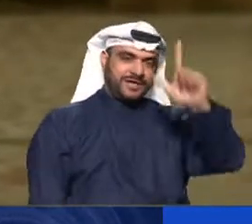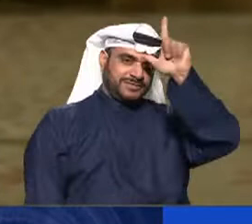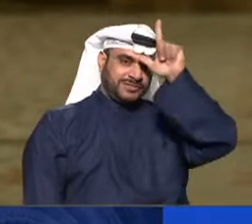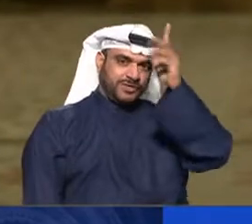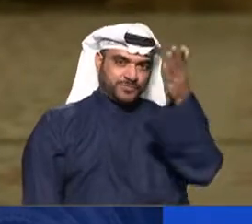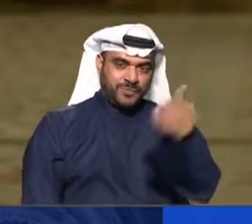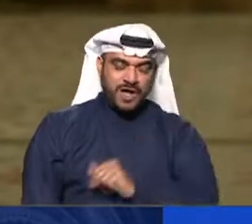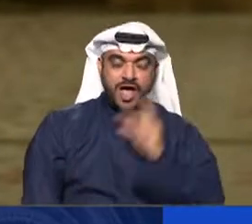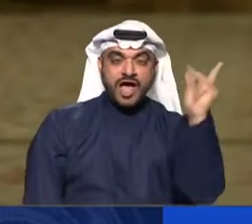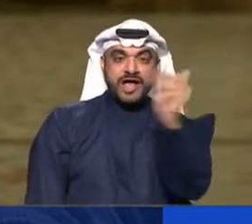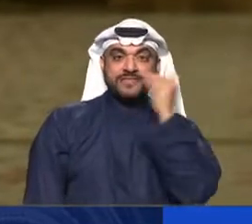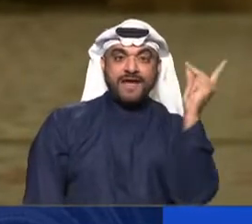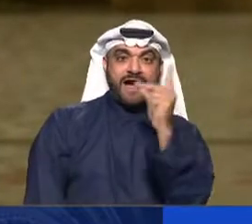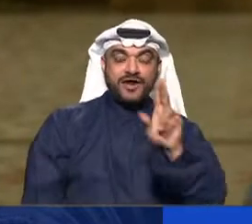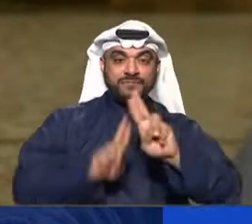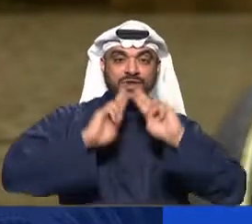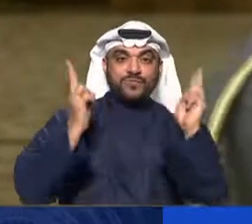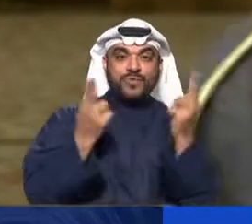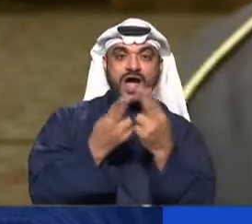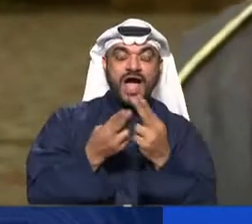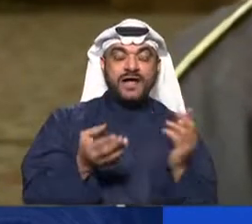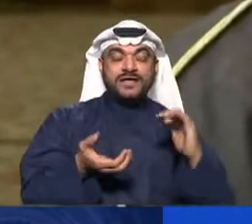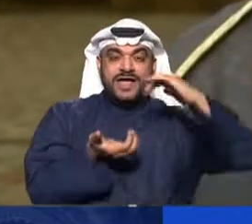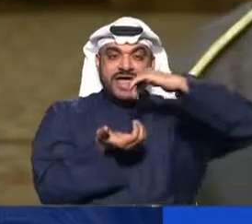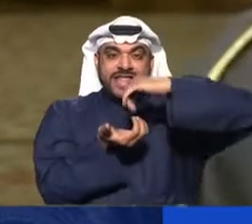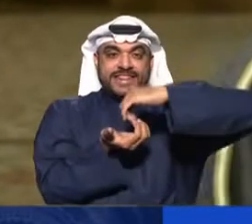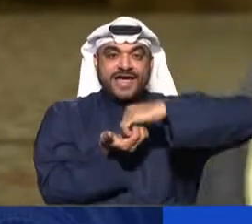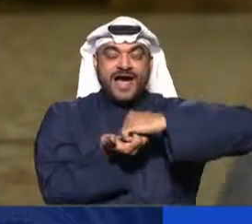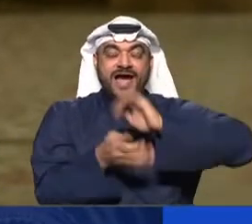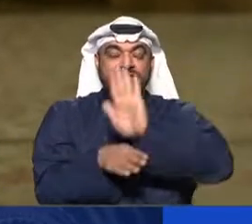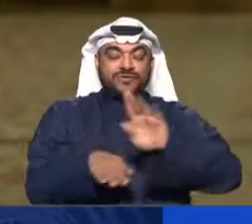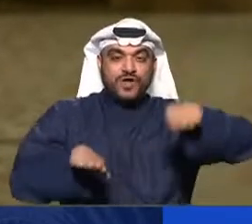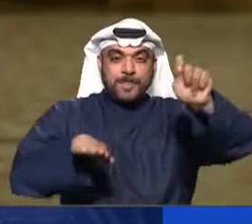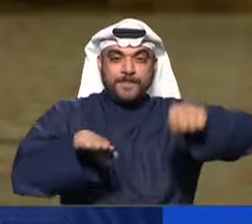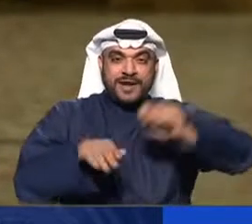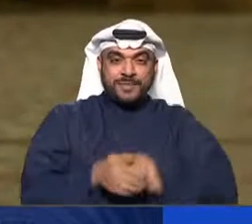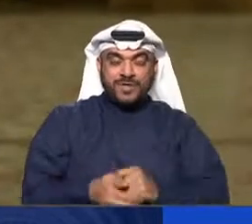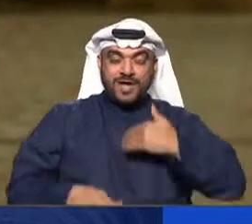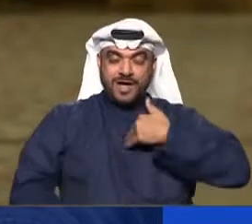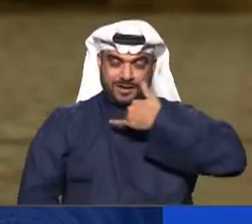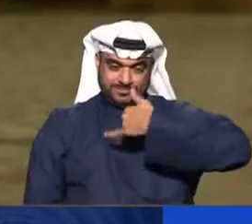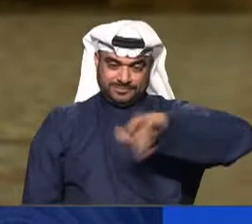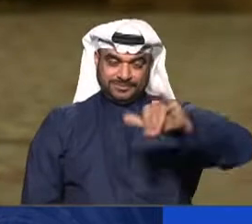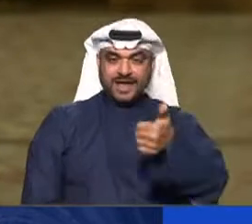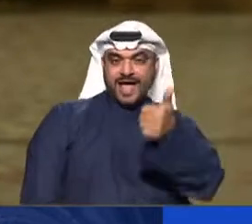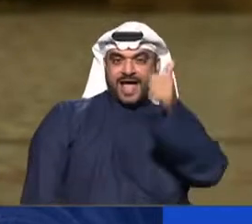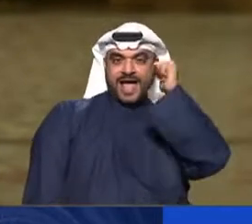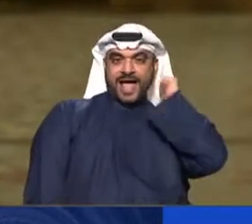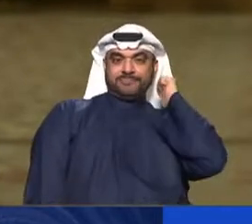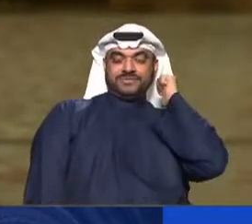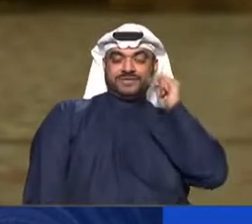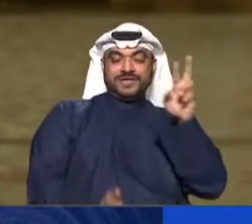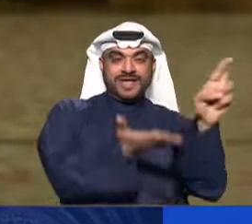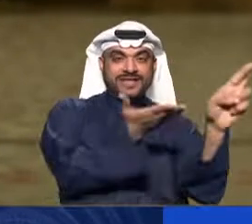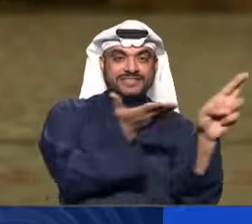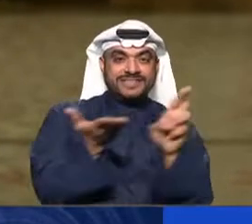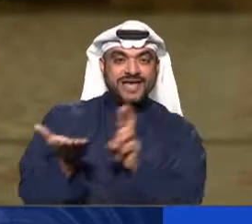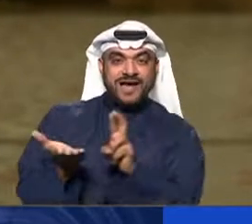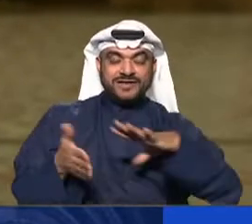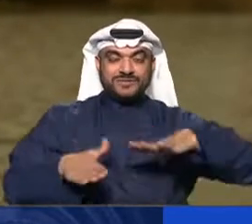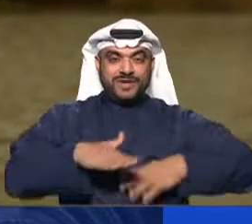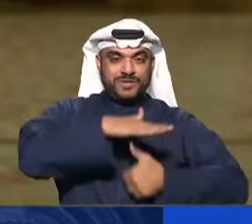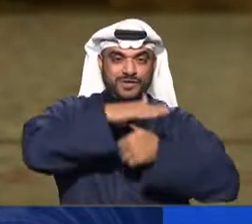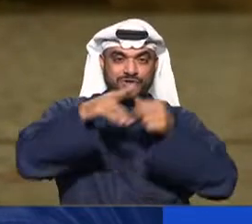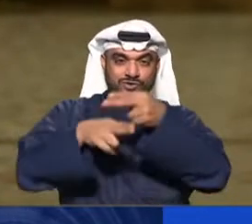المؤتمر الطارئ للاتحاد البرلماني الدولي، وقد تشرفنا يوم أمس بزيارة حضرة صاحب